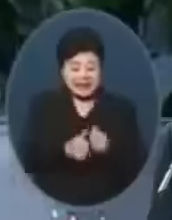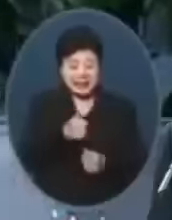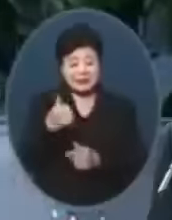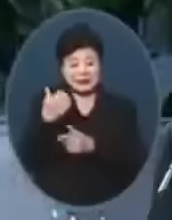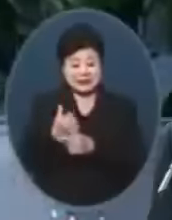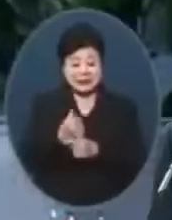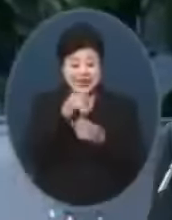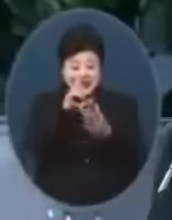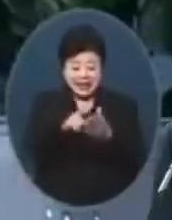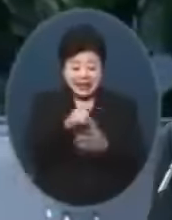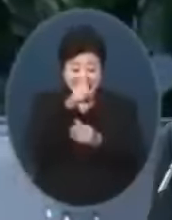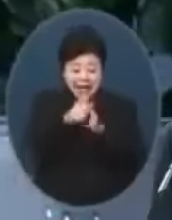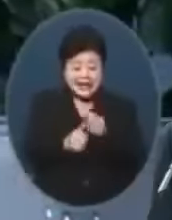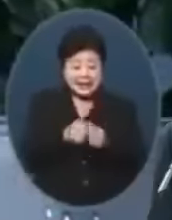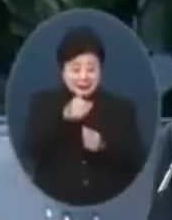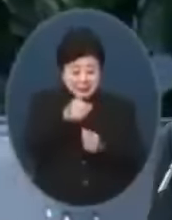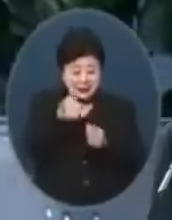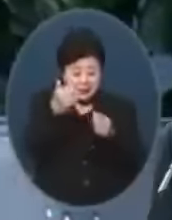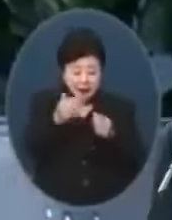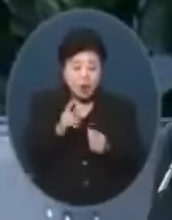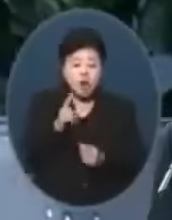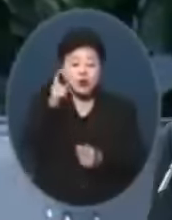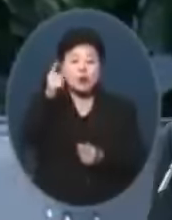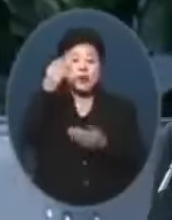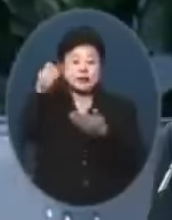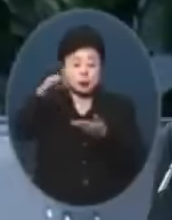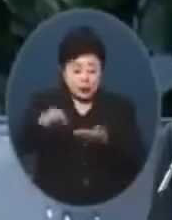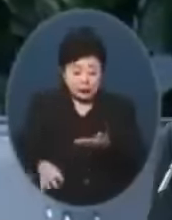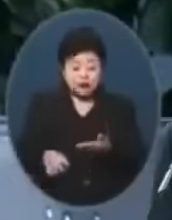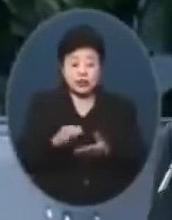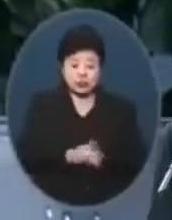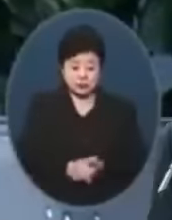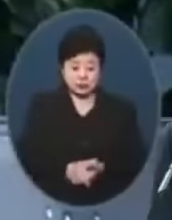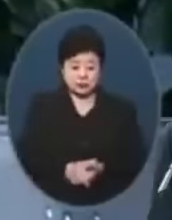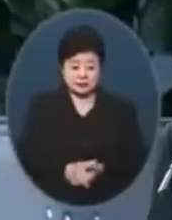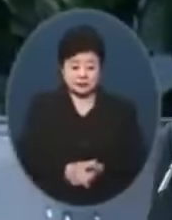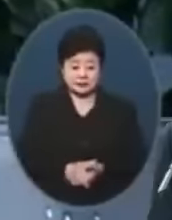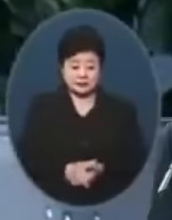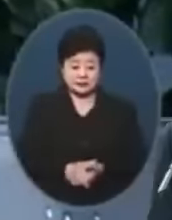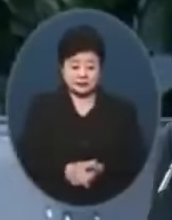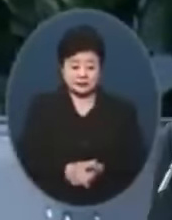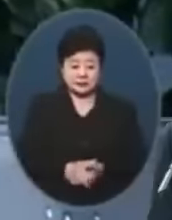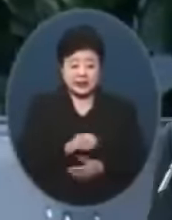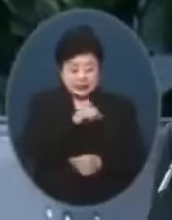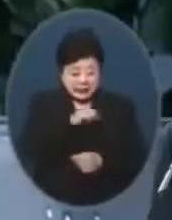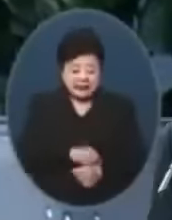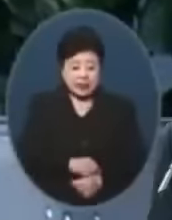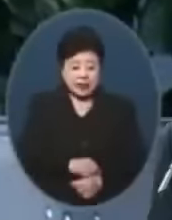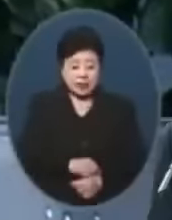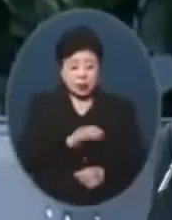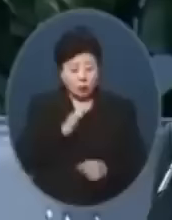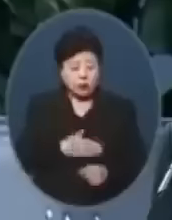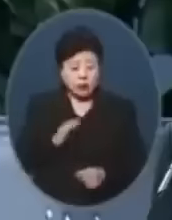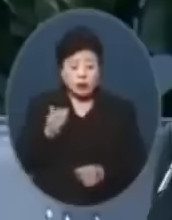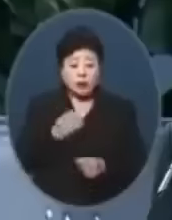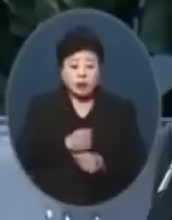의지하면 하나님이 높게도 하시고 낮추기도 하시고 잘되기도 하시고 못되기도